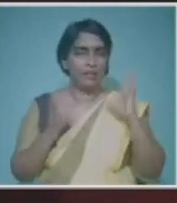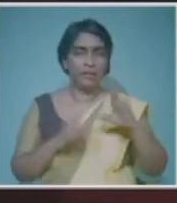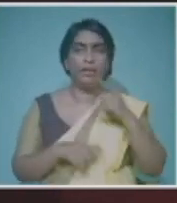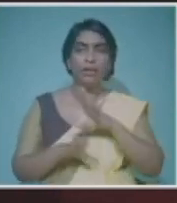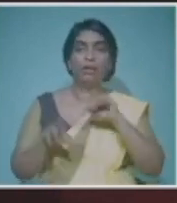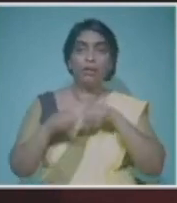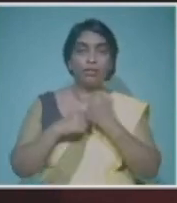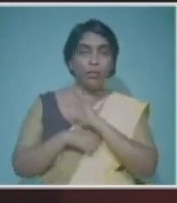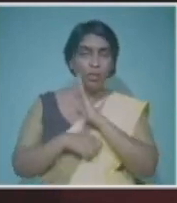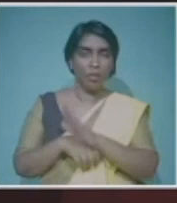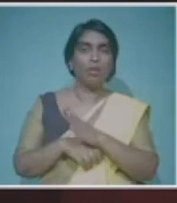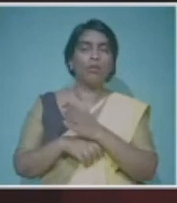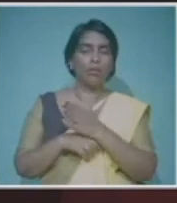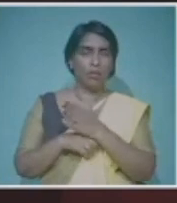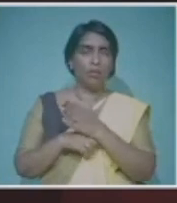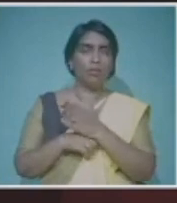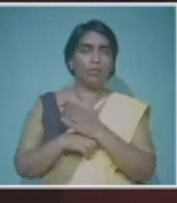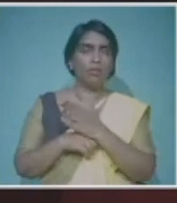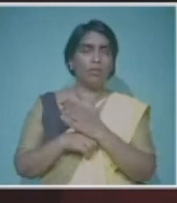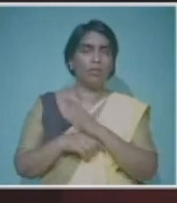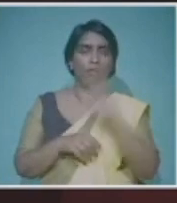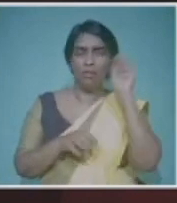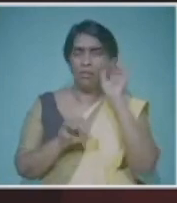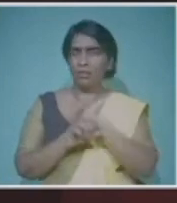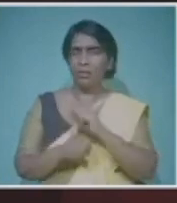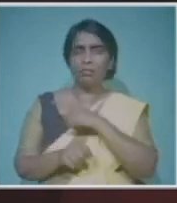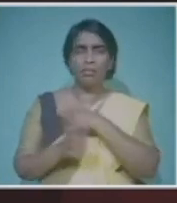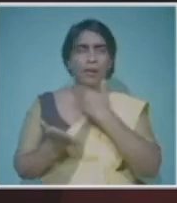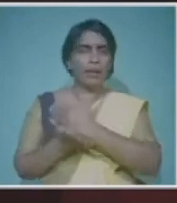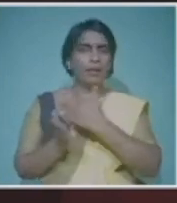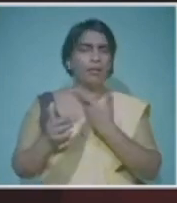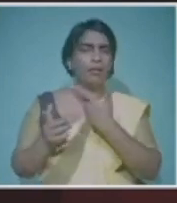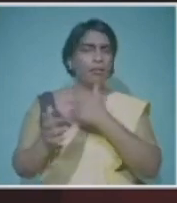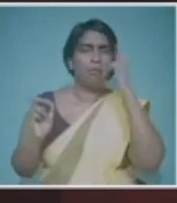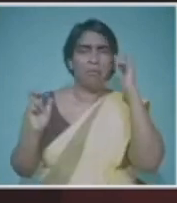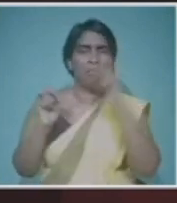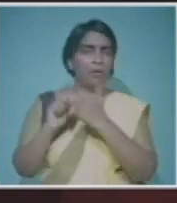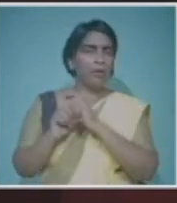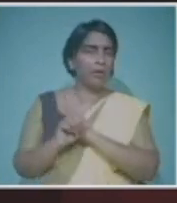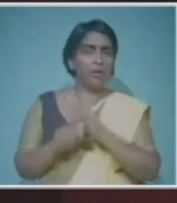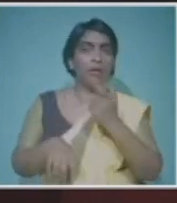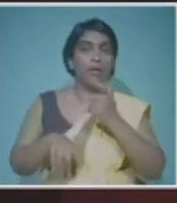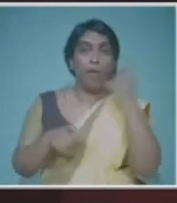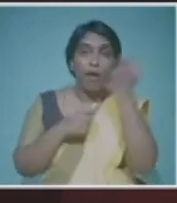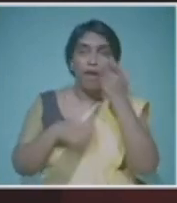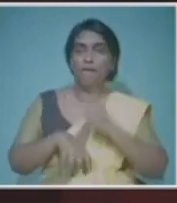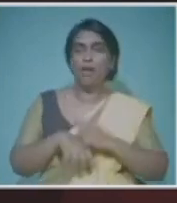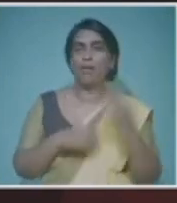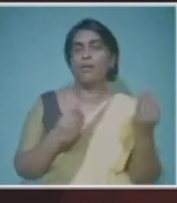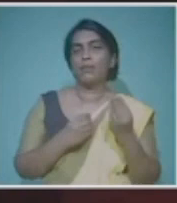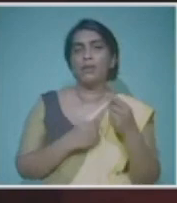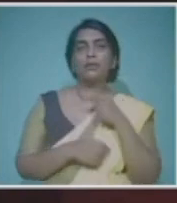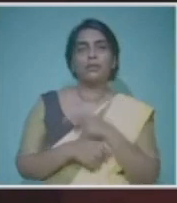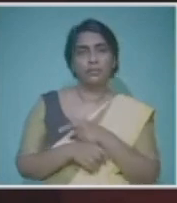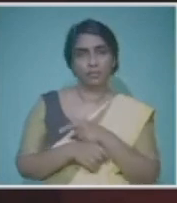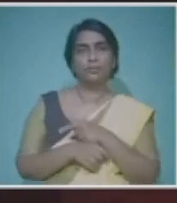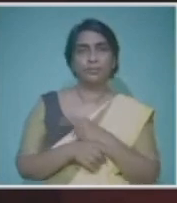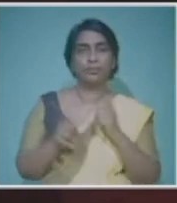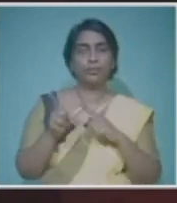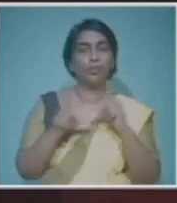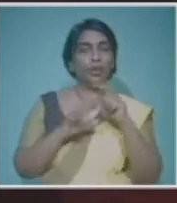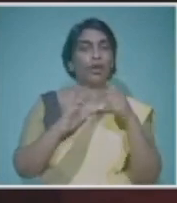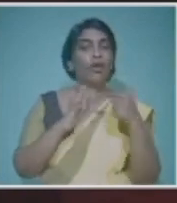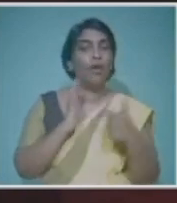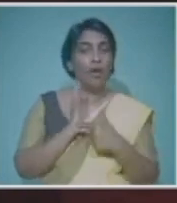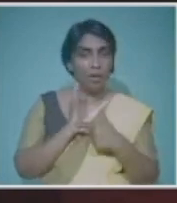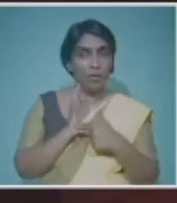අදාළ සමාගම් අසාධුගු වීති නොමැති බව සහ සම්බාධක පැනවී නොමැති බව තහවුරු කර ගැනීමට කාලයක් නොමැති වීම. එතන මේවත්